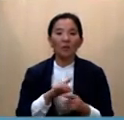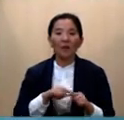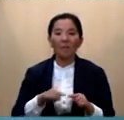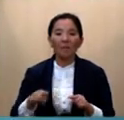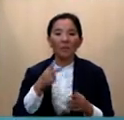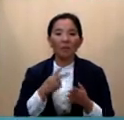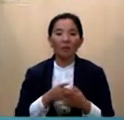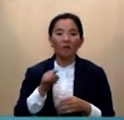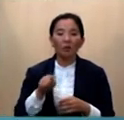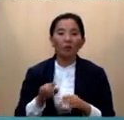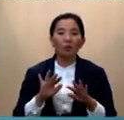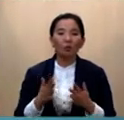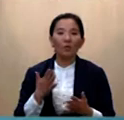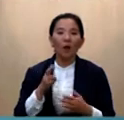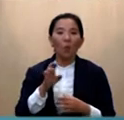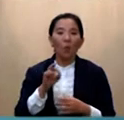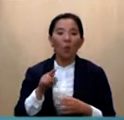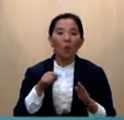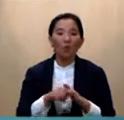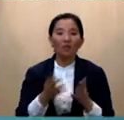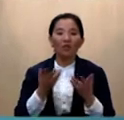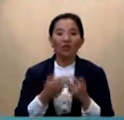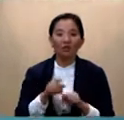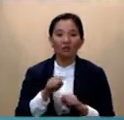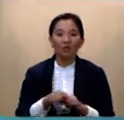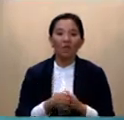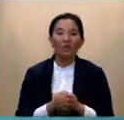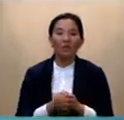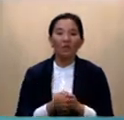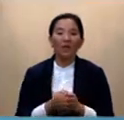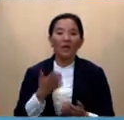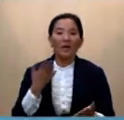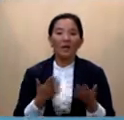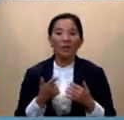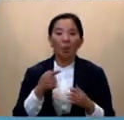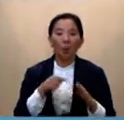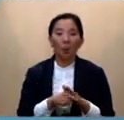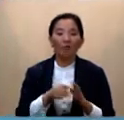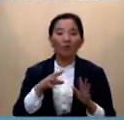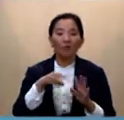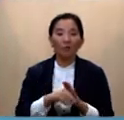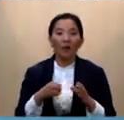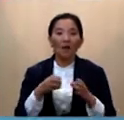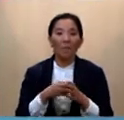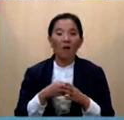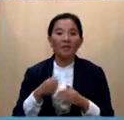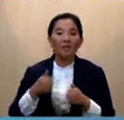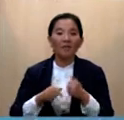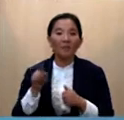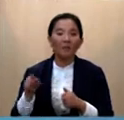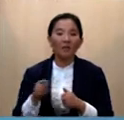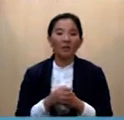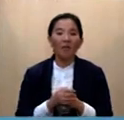только в том случае гол засчитывается как только гулд команда соперников